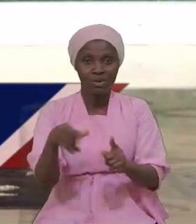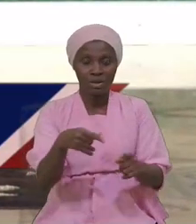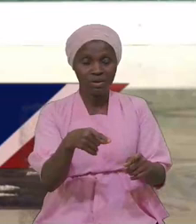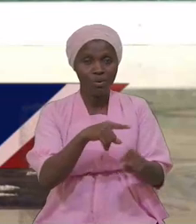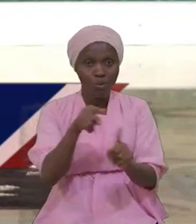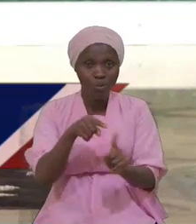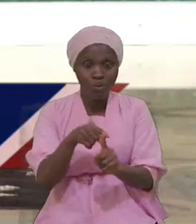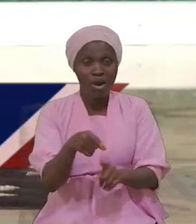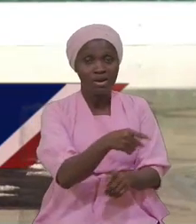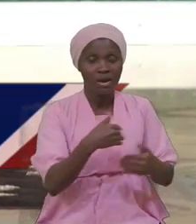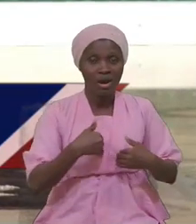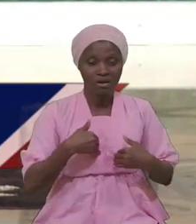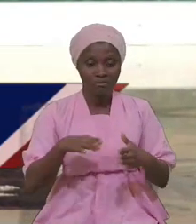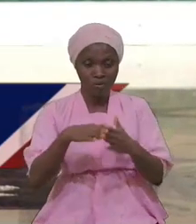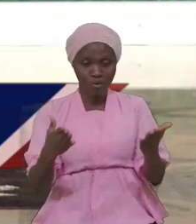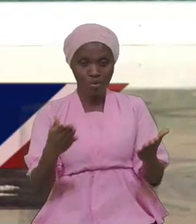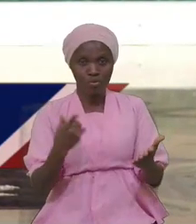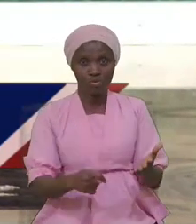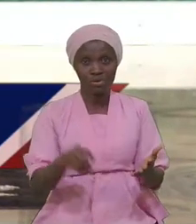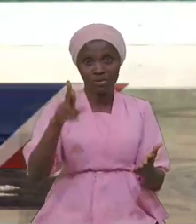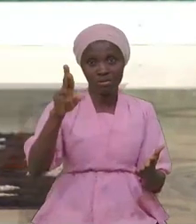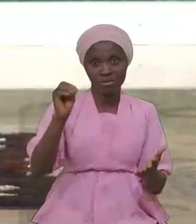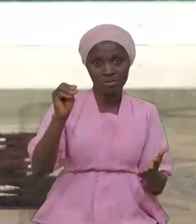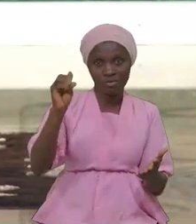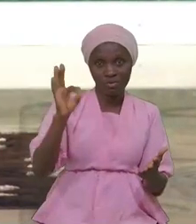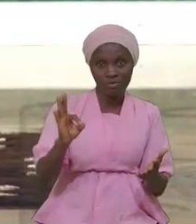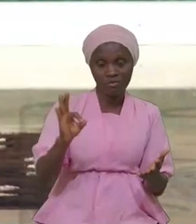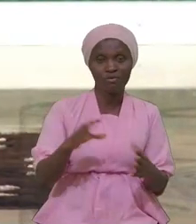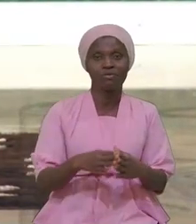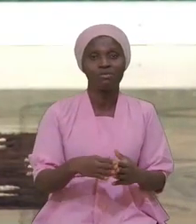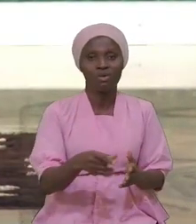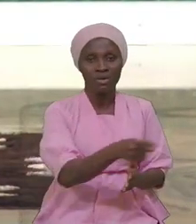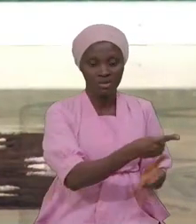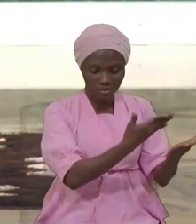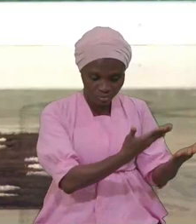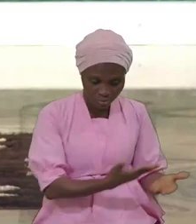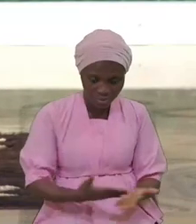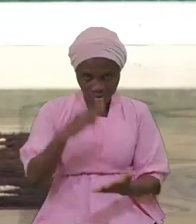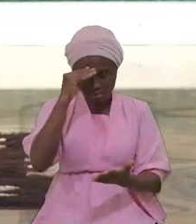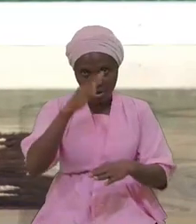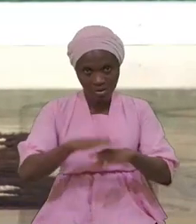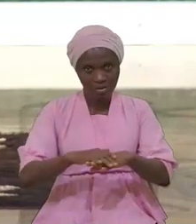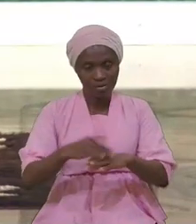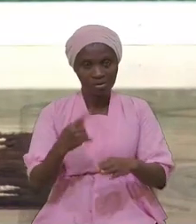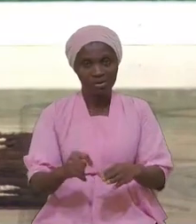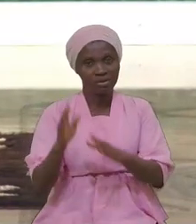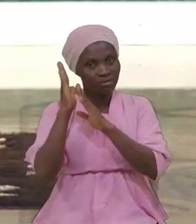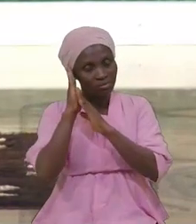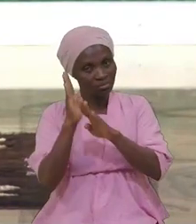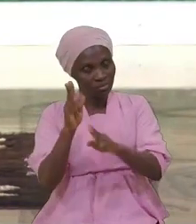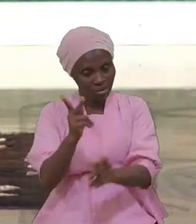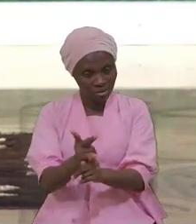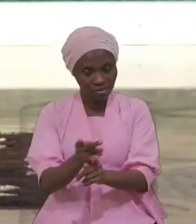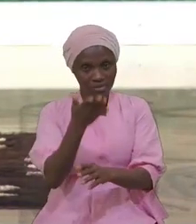Ils ont ôté le toit, ils ont fait descendre le paralytique devant Christ. Verset